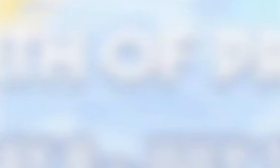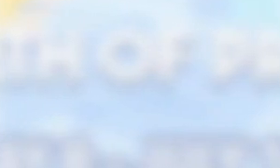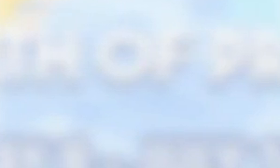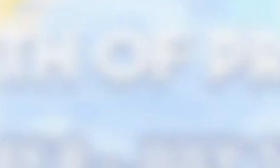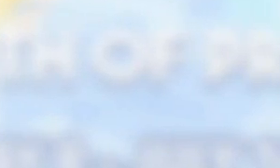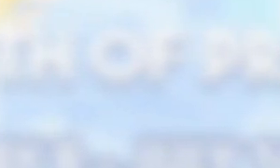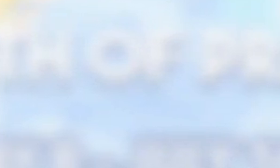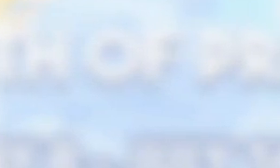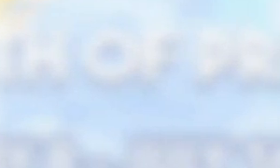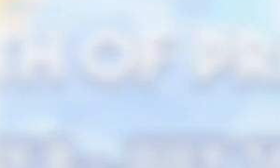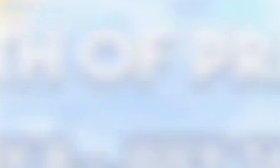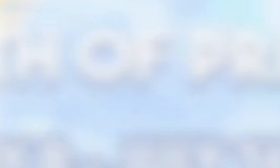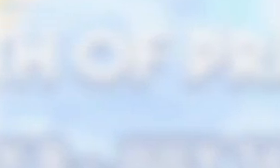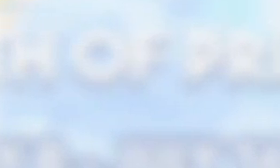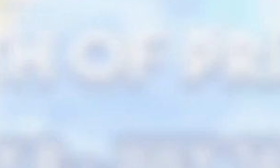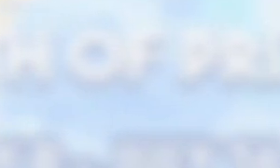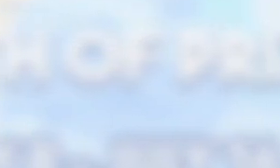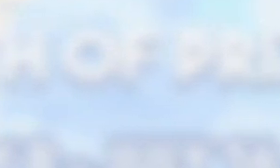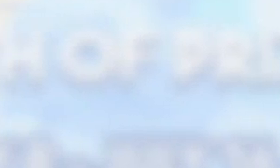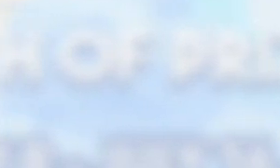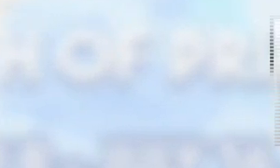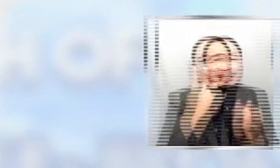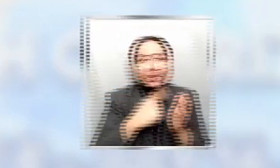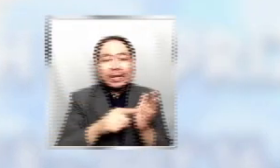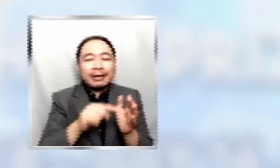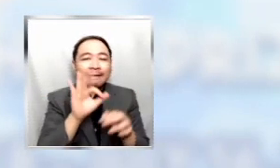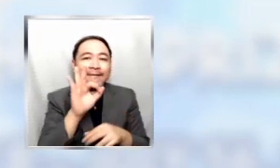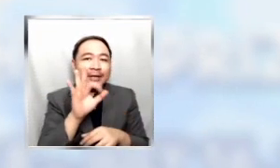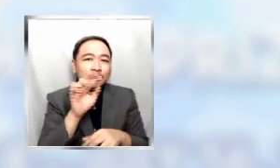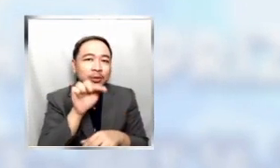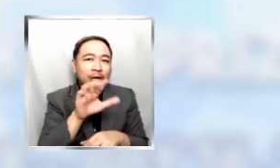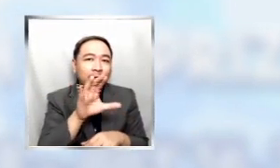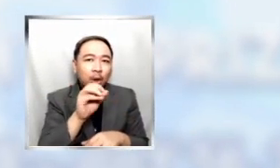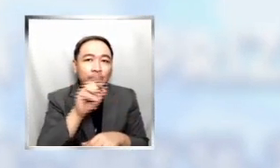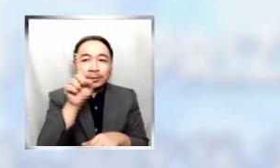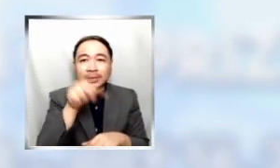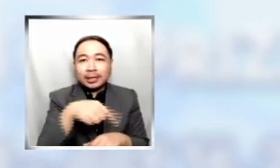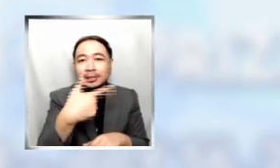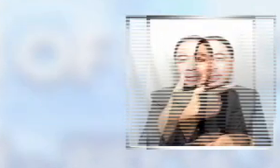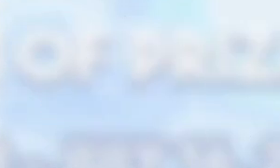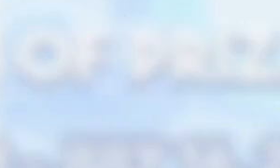sa iba pang detalye, bisitahin at i-follow ang facebook.com/GMA promos.